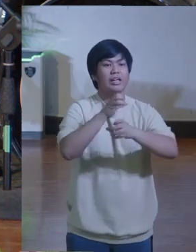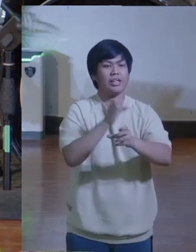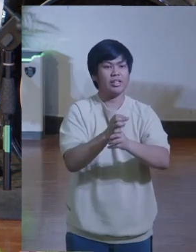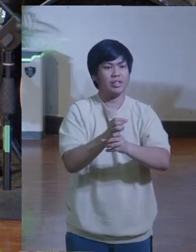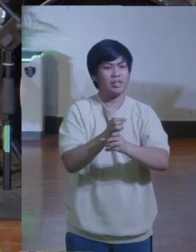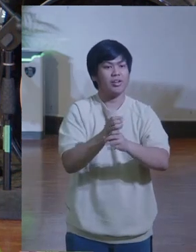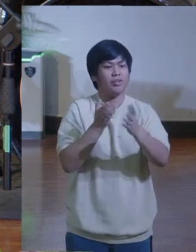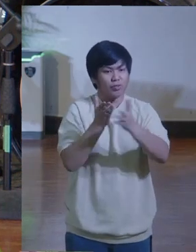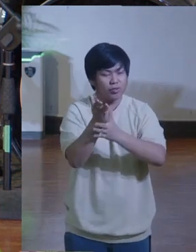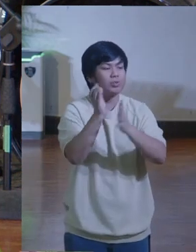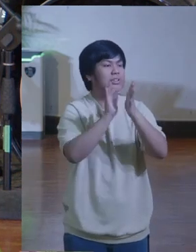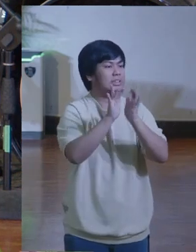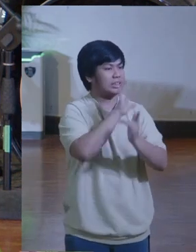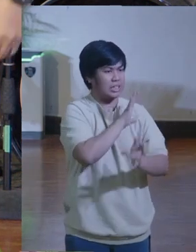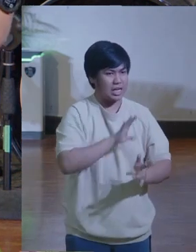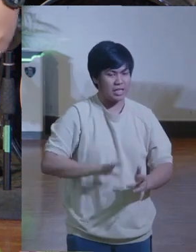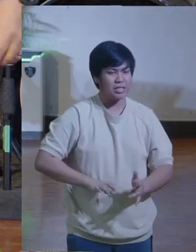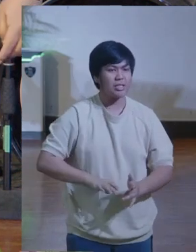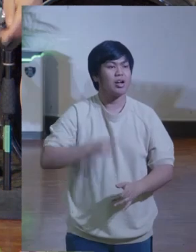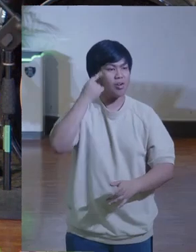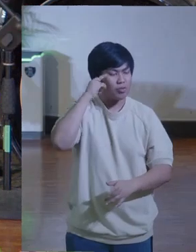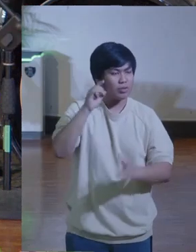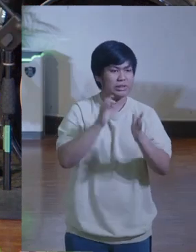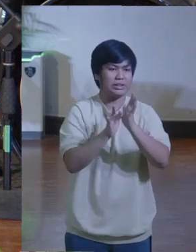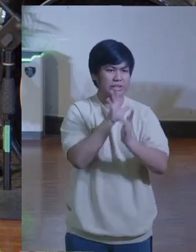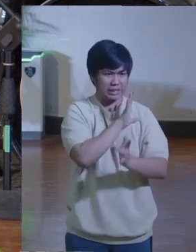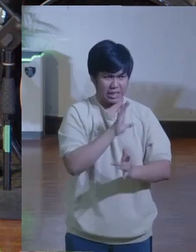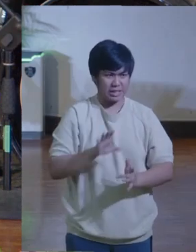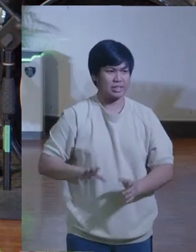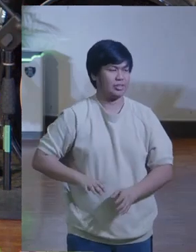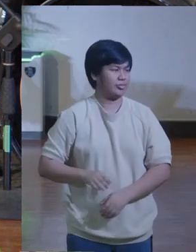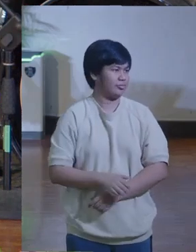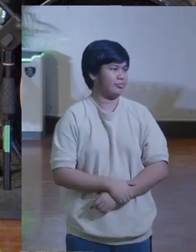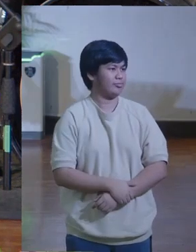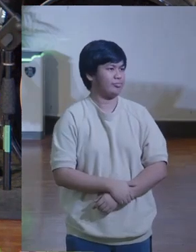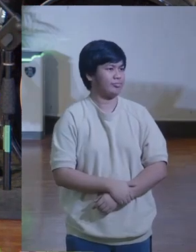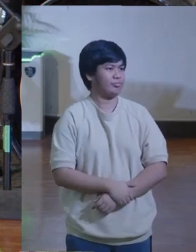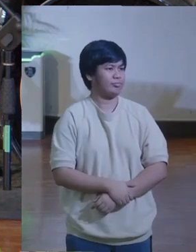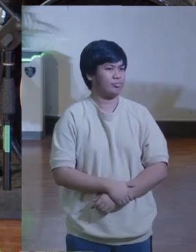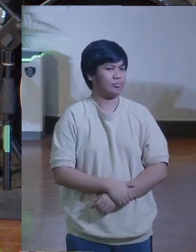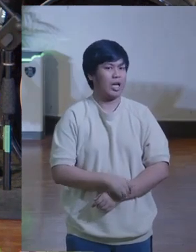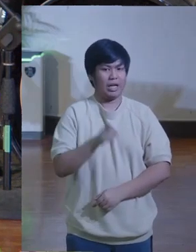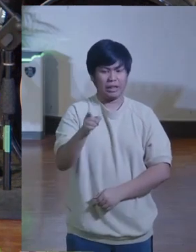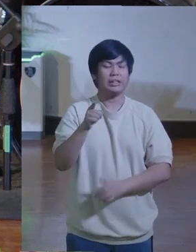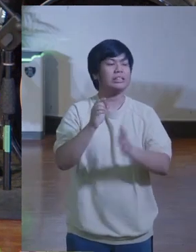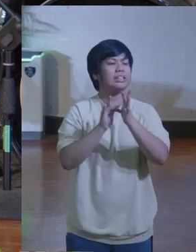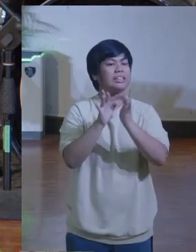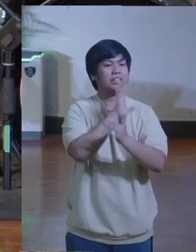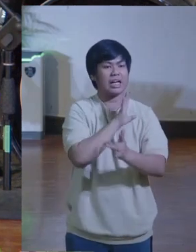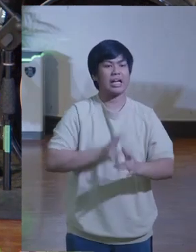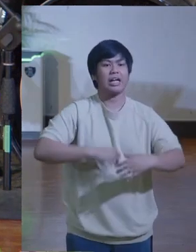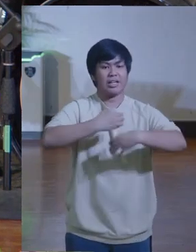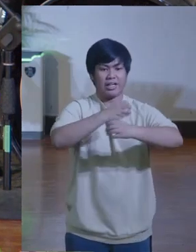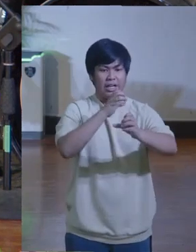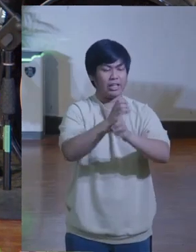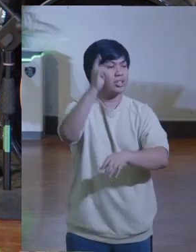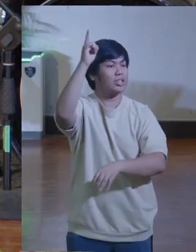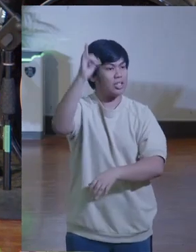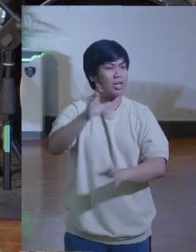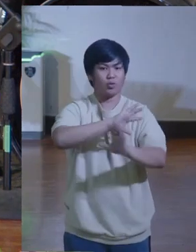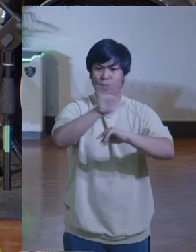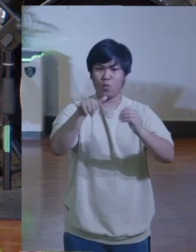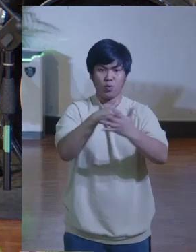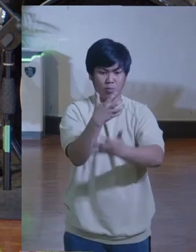Him, through Him, and for Him. He is Creator God. Nasa Kanyang lahat ng